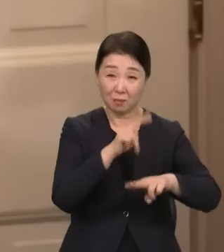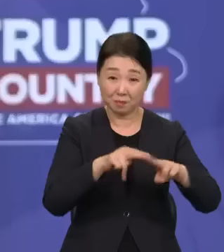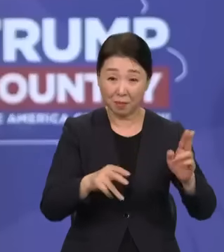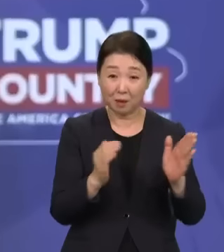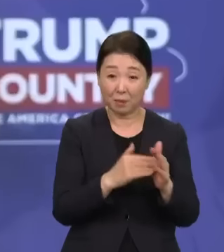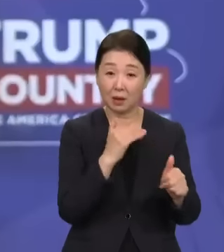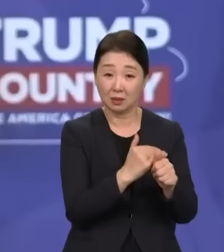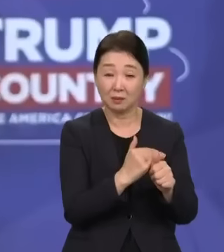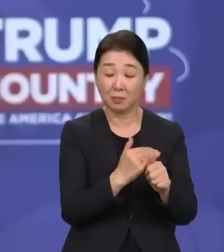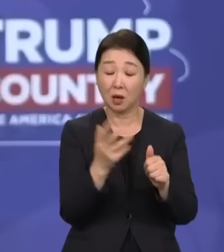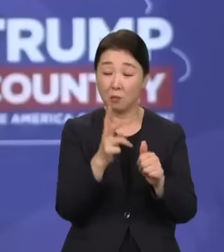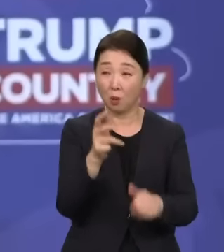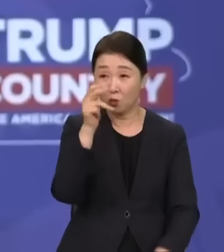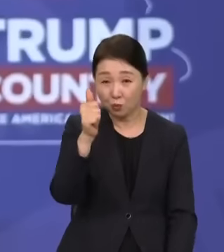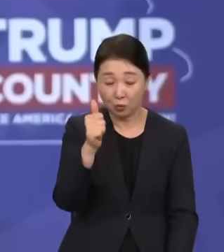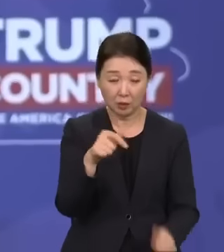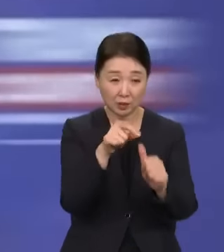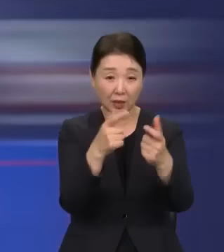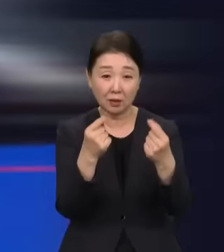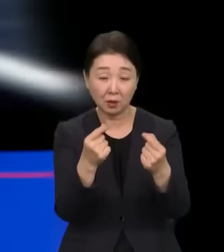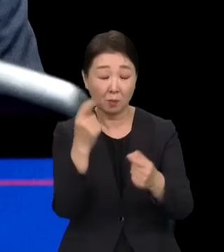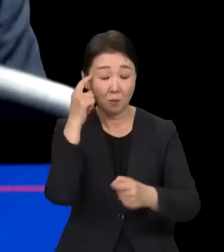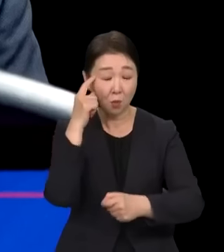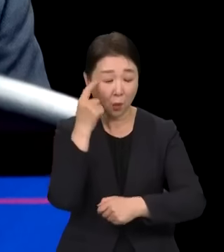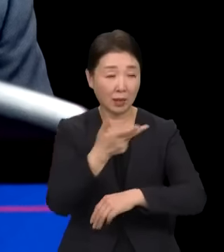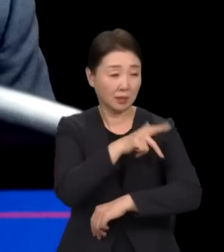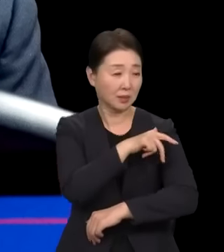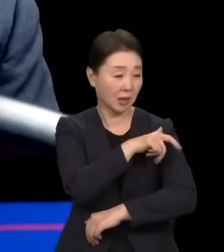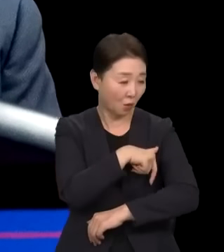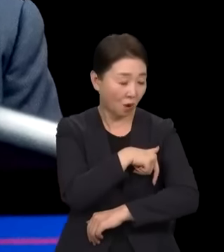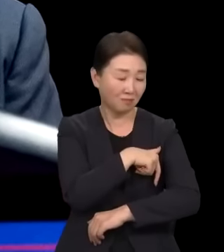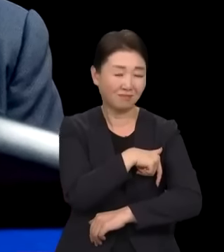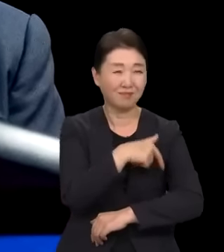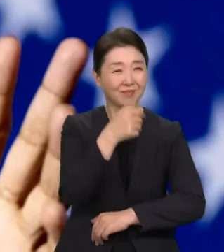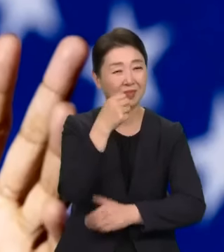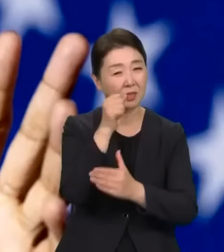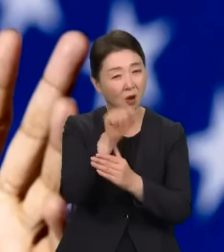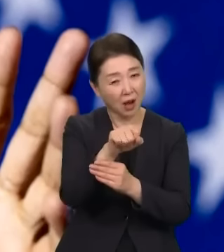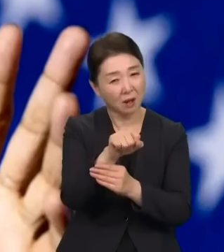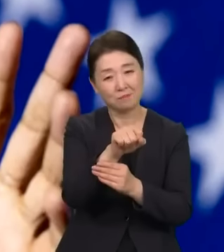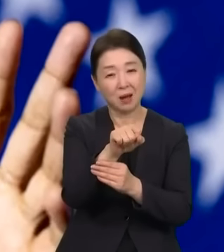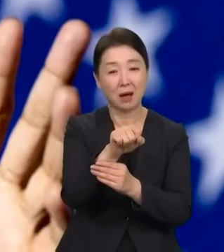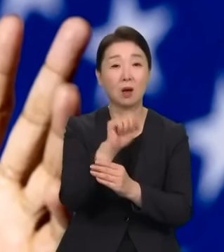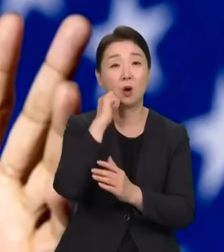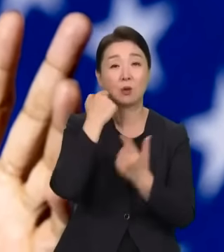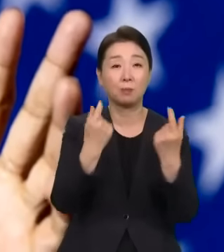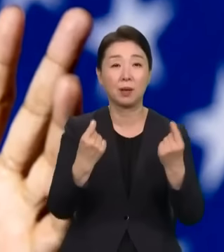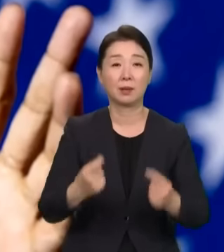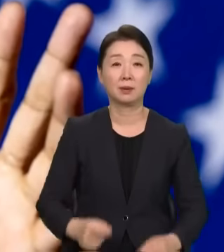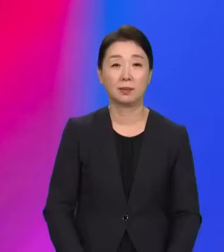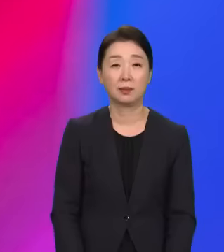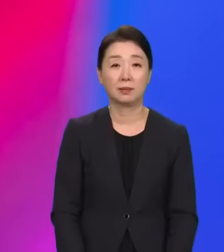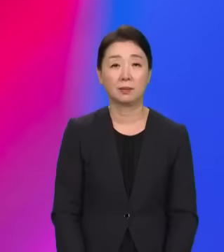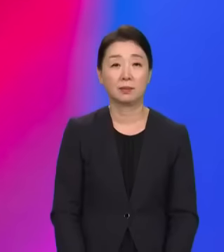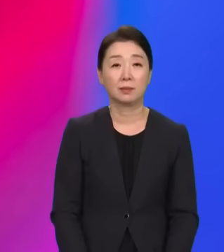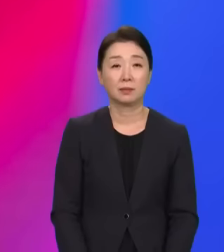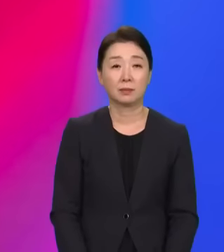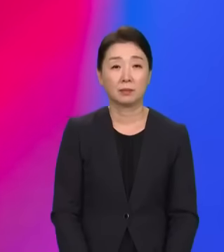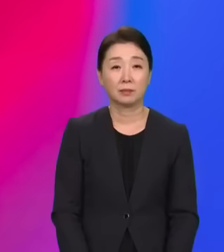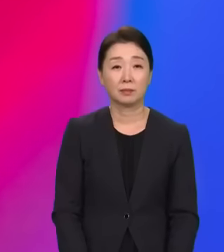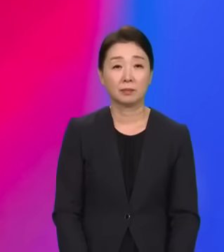법무장관 지명자 사례처럼 상원 인준을 낙관하기 어렵다는 지적도 나오고 있습니다. 워싱턴에서 JTBC